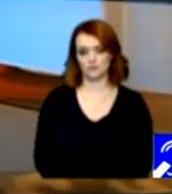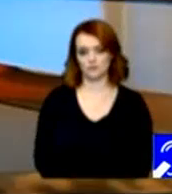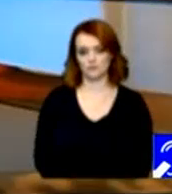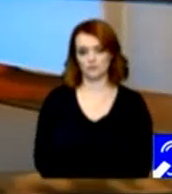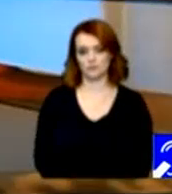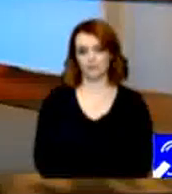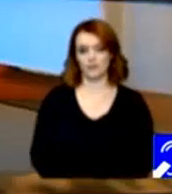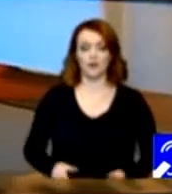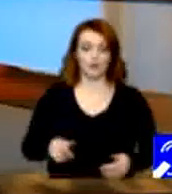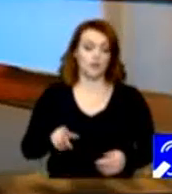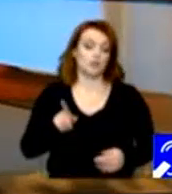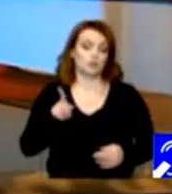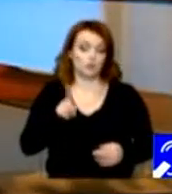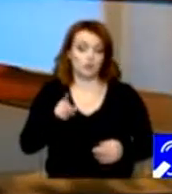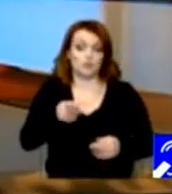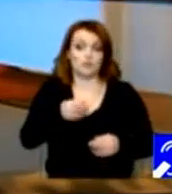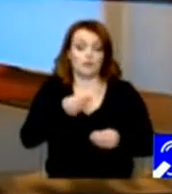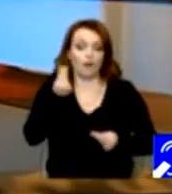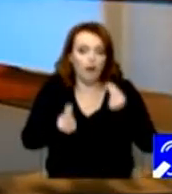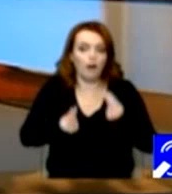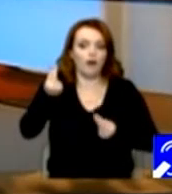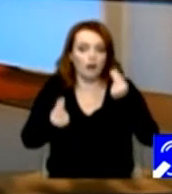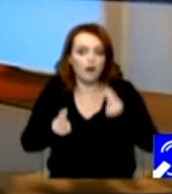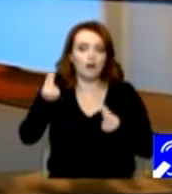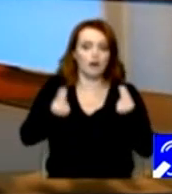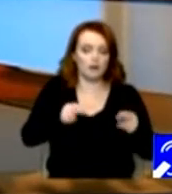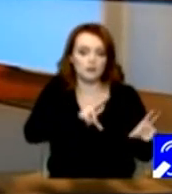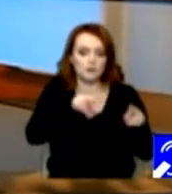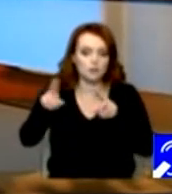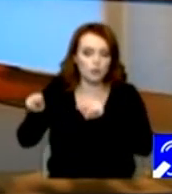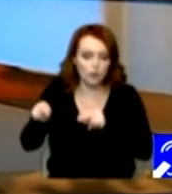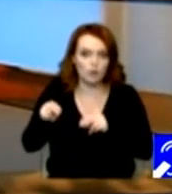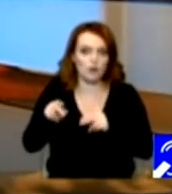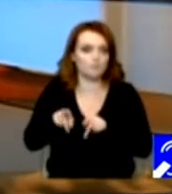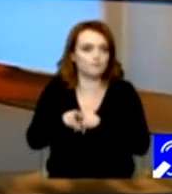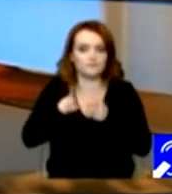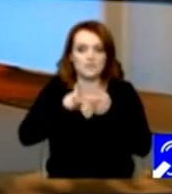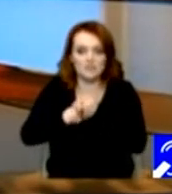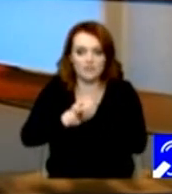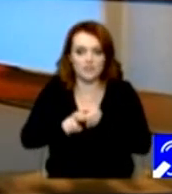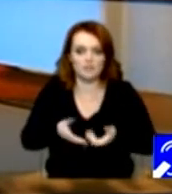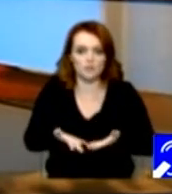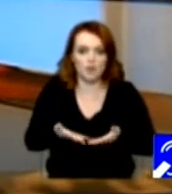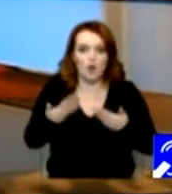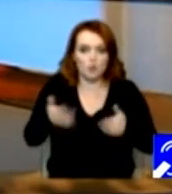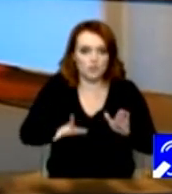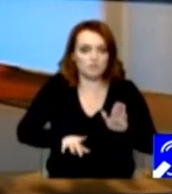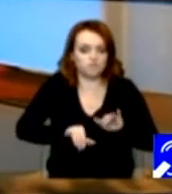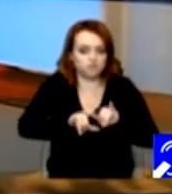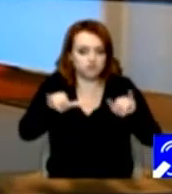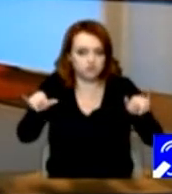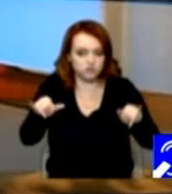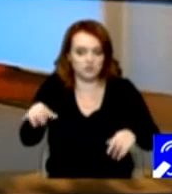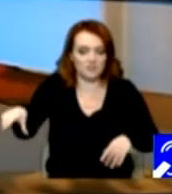Bepanthen toate jocurile de noroc este considerată o boală de către psihologice și amploarea în toată lumea excepție nu fac